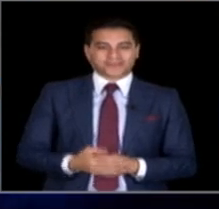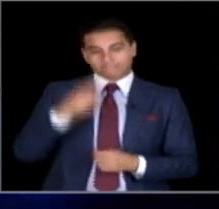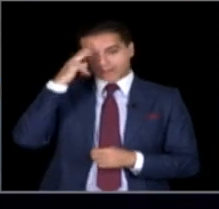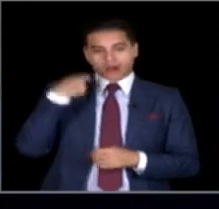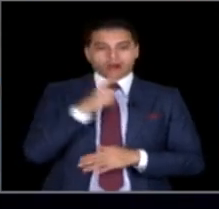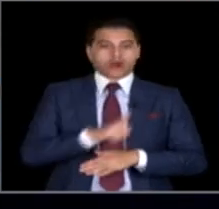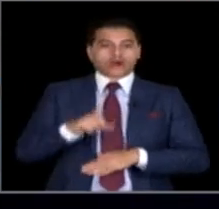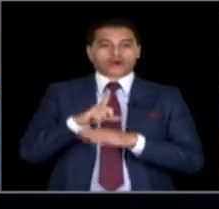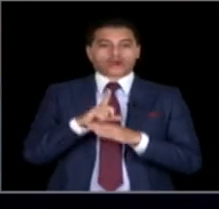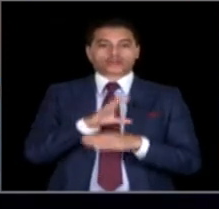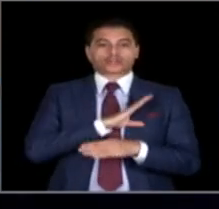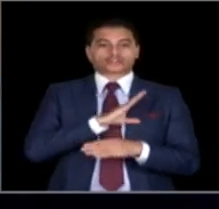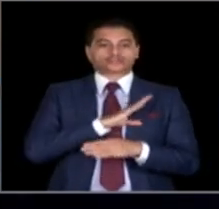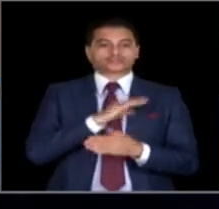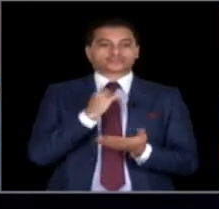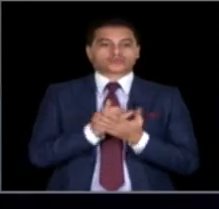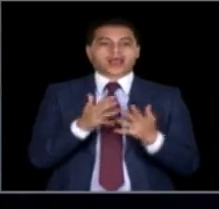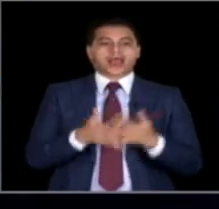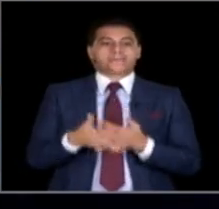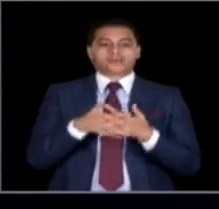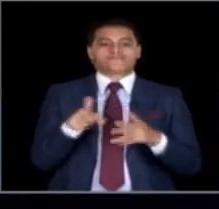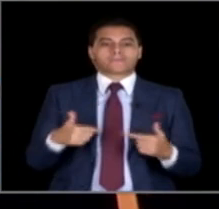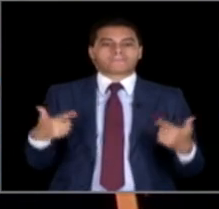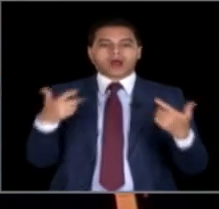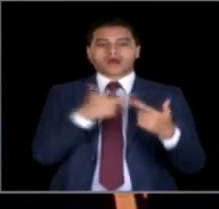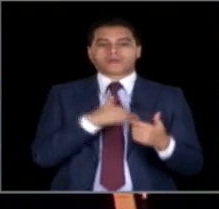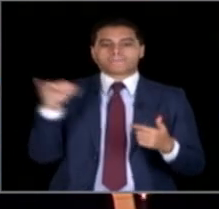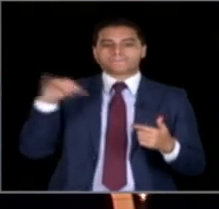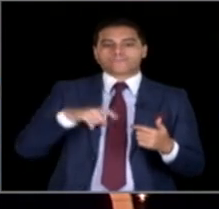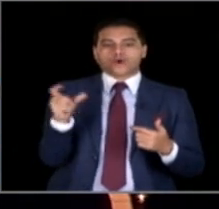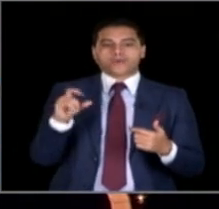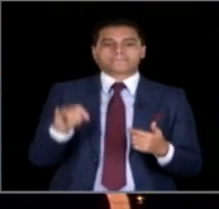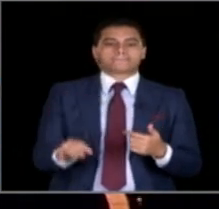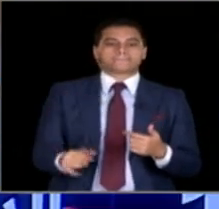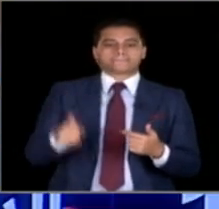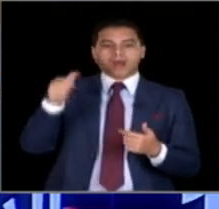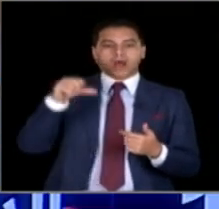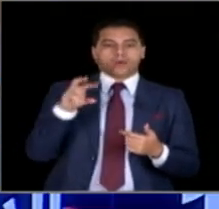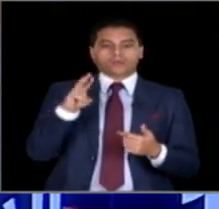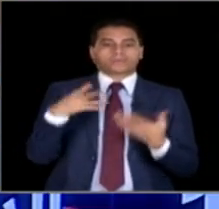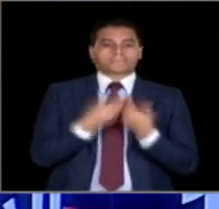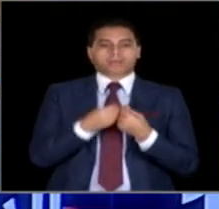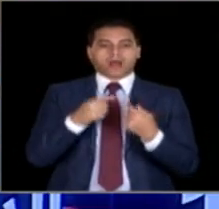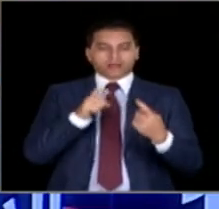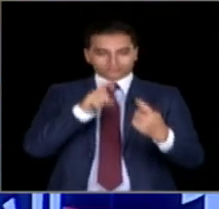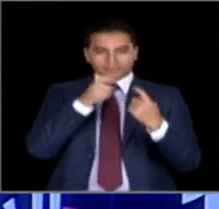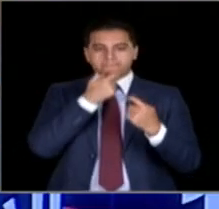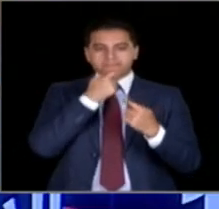من هو قائد الجيش الأمريكي في معركة مونموث ضد بريطانيا عام